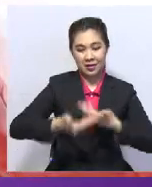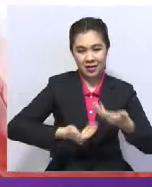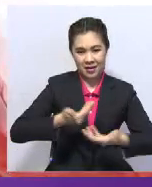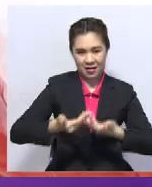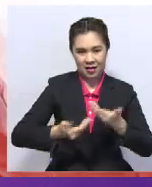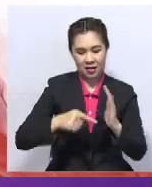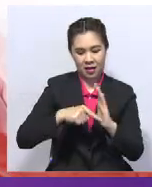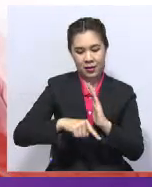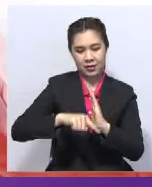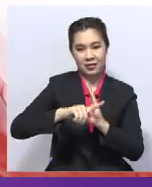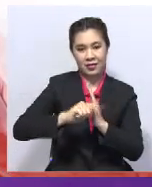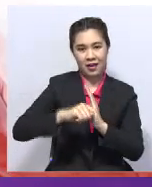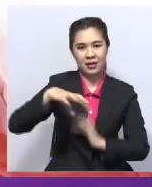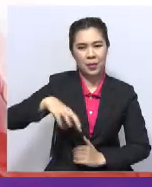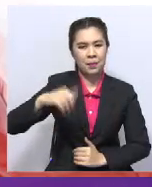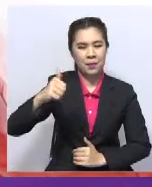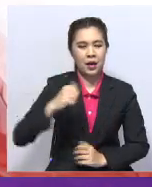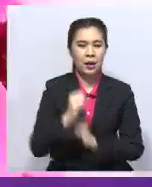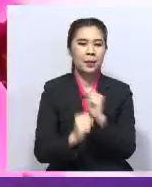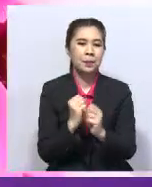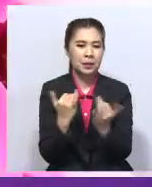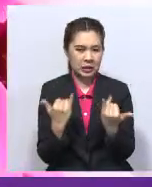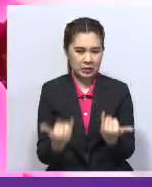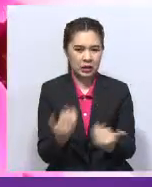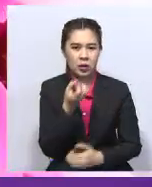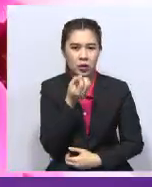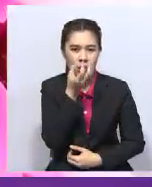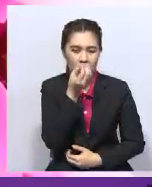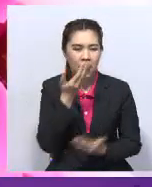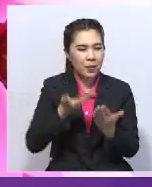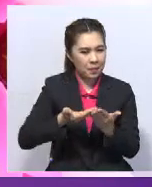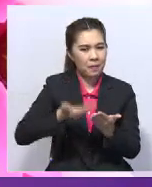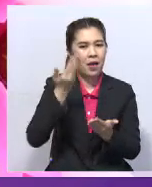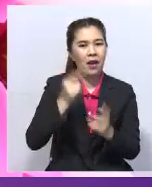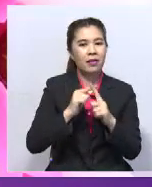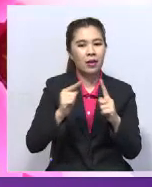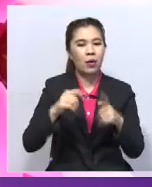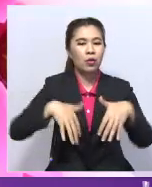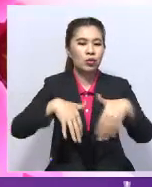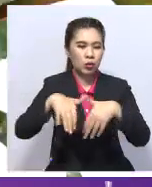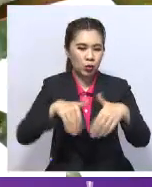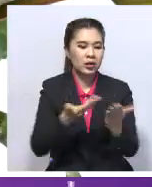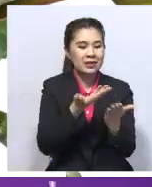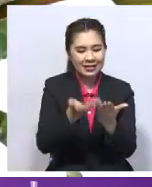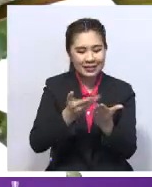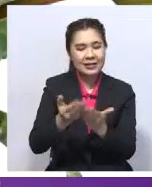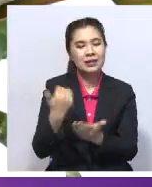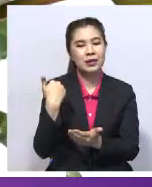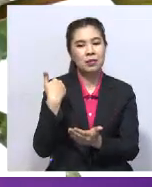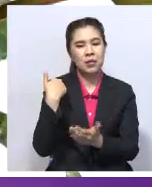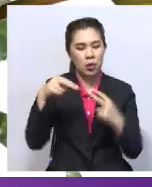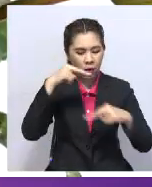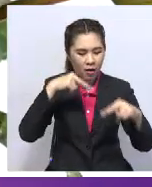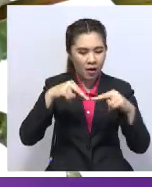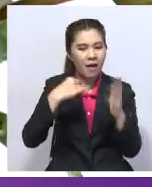เขตเทศบาลเมืองตราดก็ยอมรับว่ากุหลาบปีนี้ราคาค่อนข้างแพงนะครับแต่คนยังคงซื้อหากันเพราะว่าหาง่ายราคา